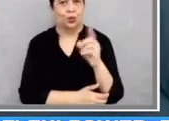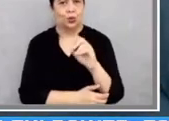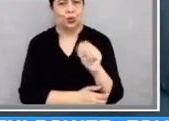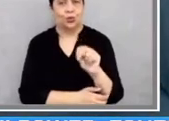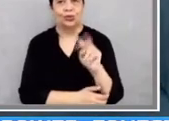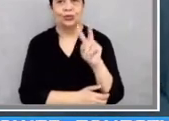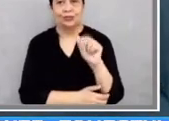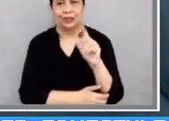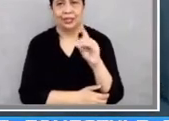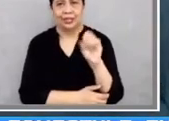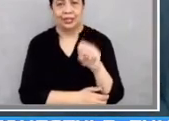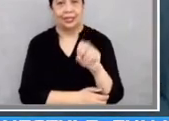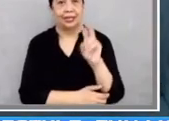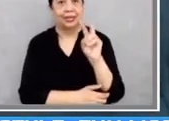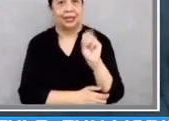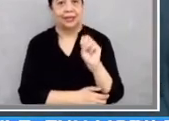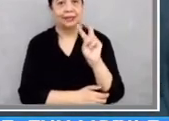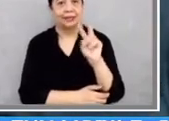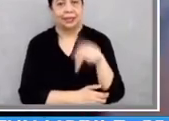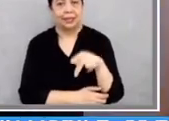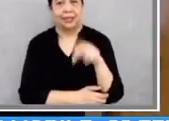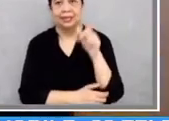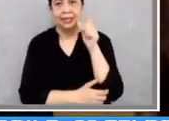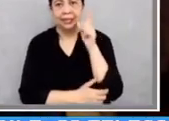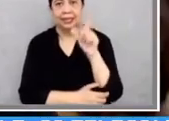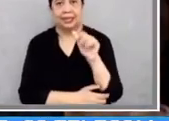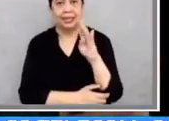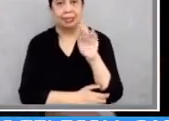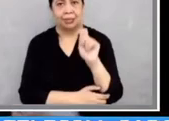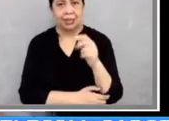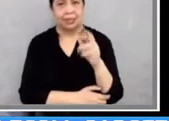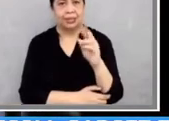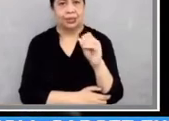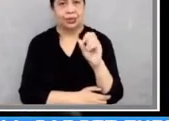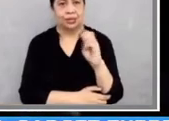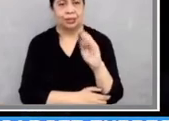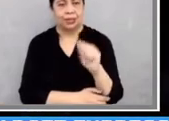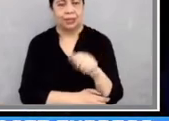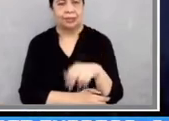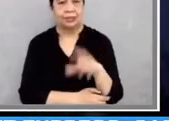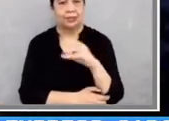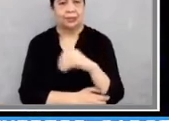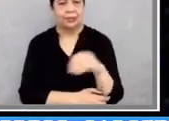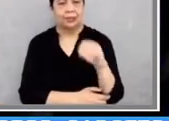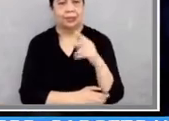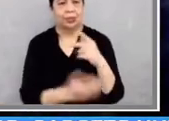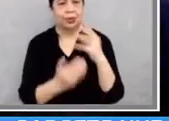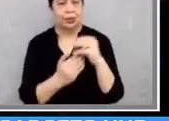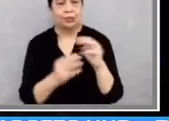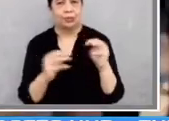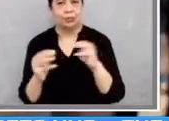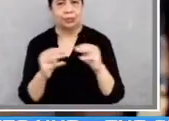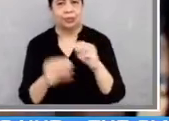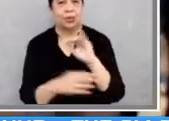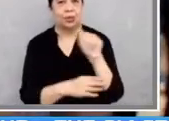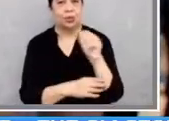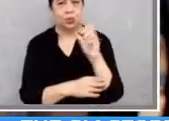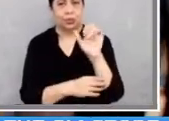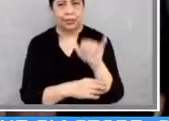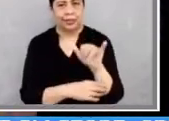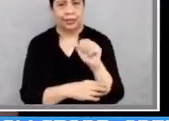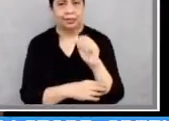for Entertainment Group, Lilibet Razonable, at FVP for Program Management, Joey Abakan.